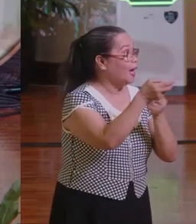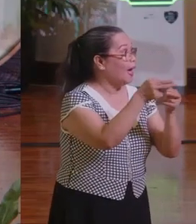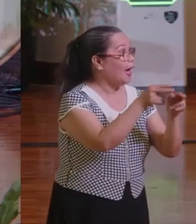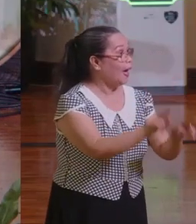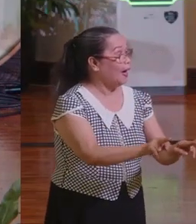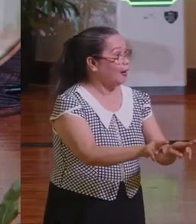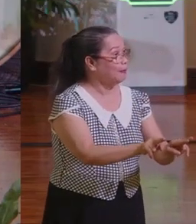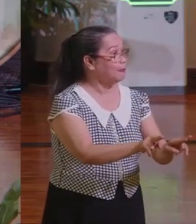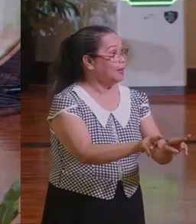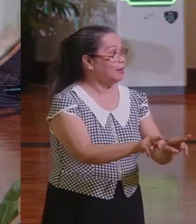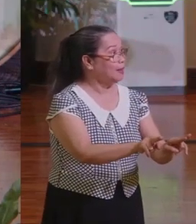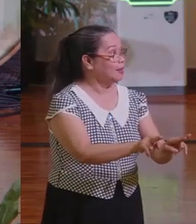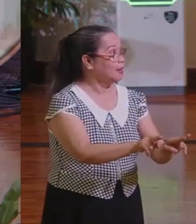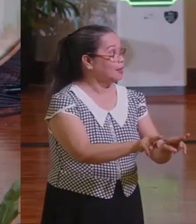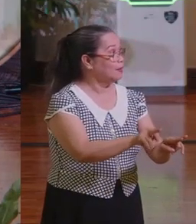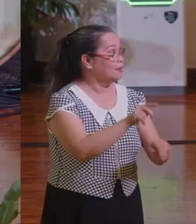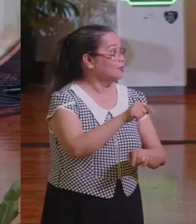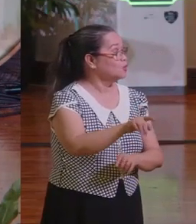kung ating